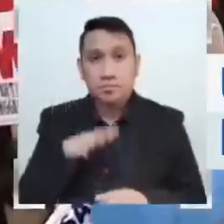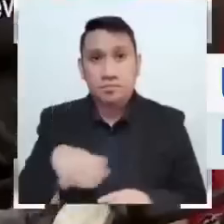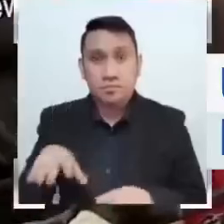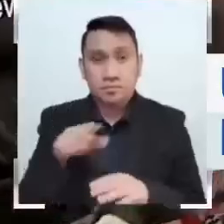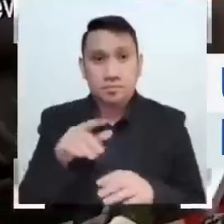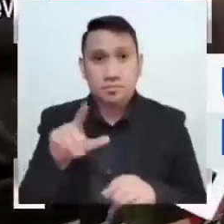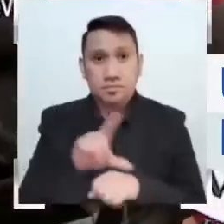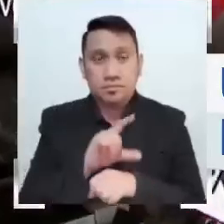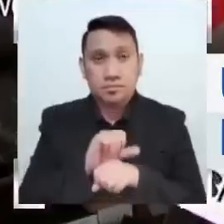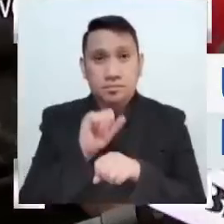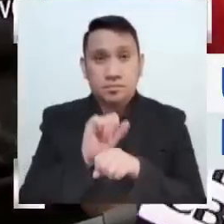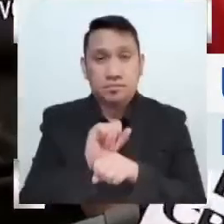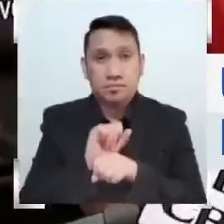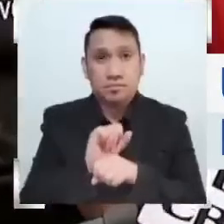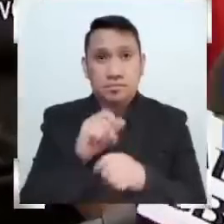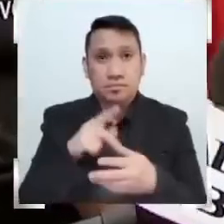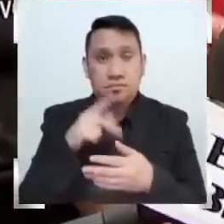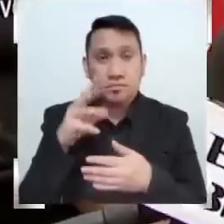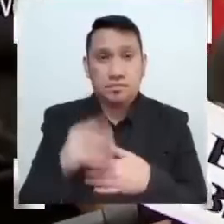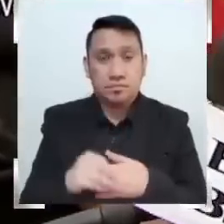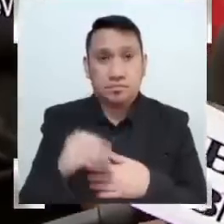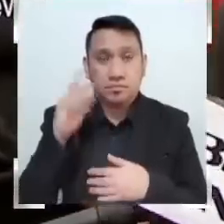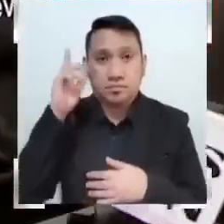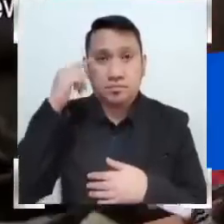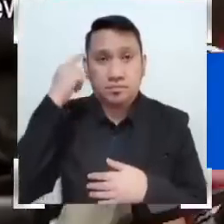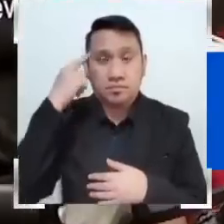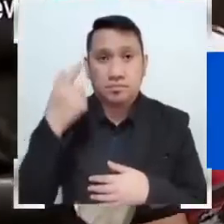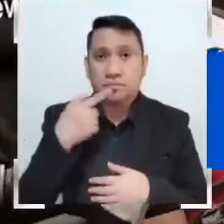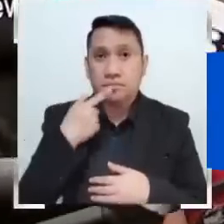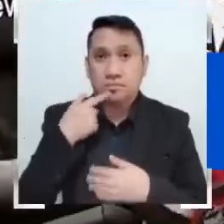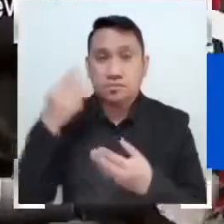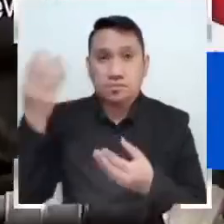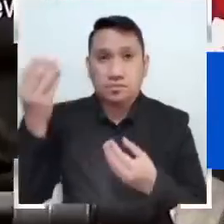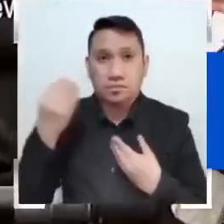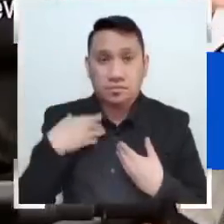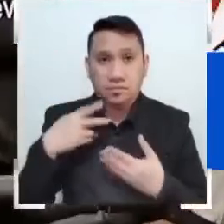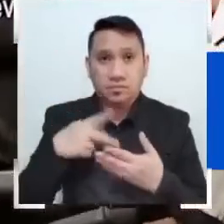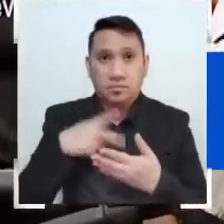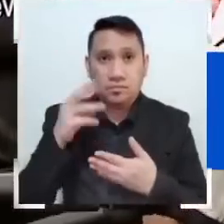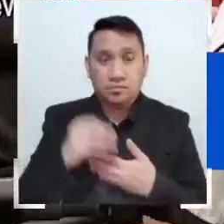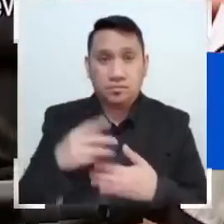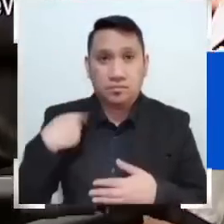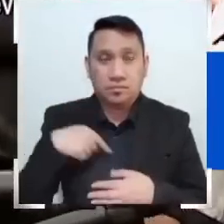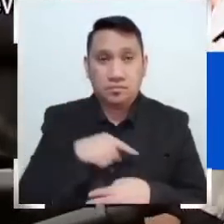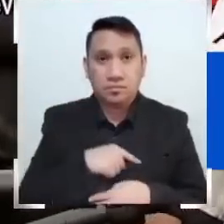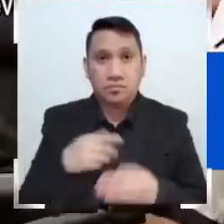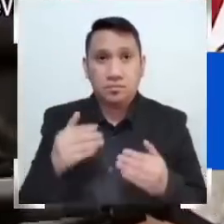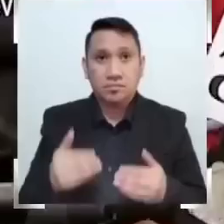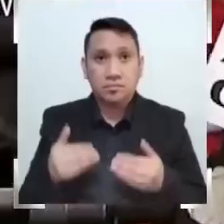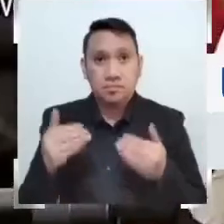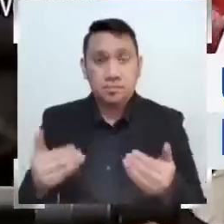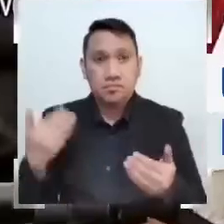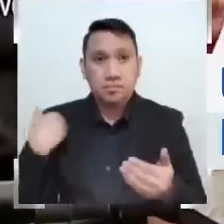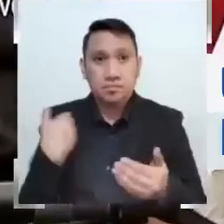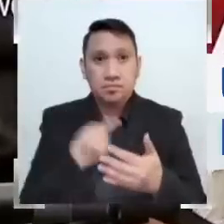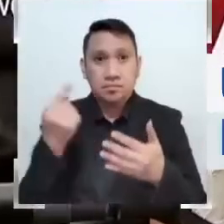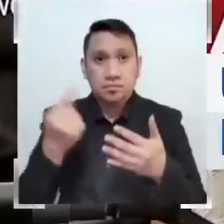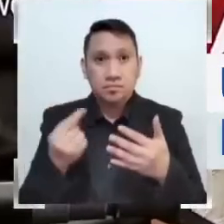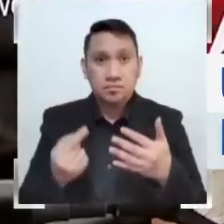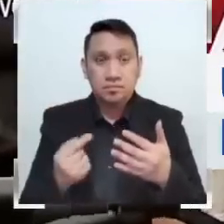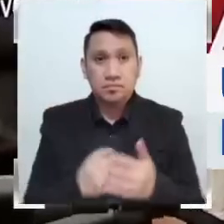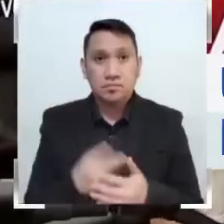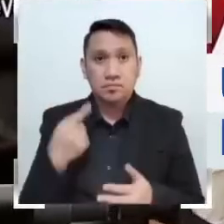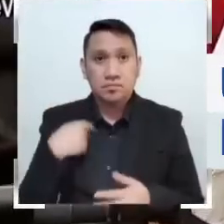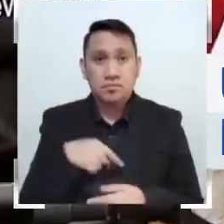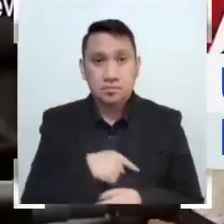gobyerno. Sabihin niya sa amin yung kanyang programa para alam namin. Bukas kami na isulong ang aming mga agenda at bukas kami na pakinggan